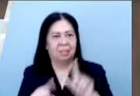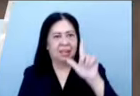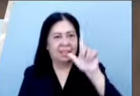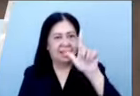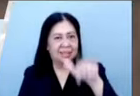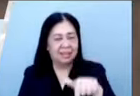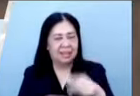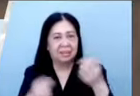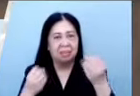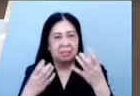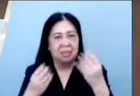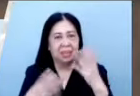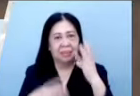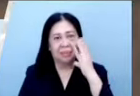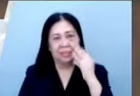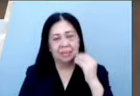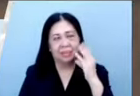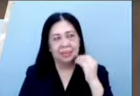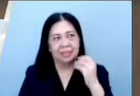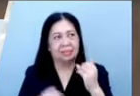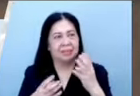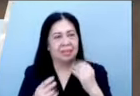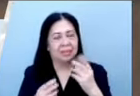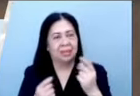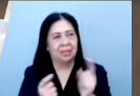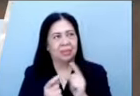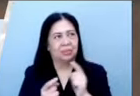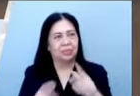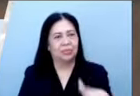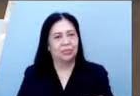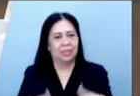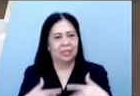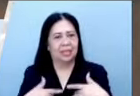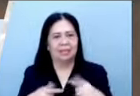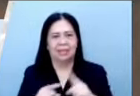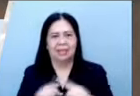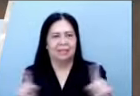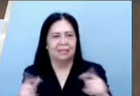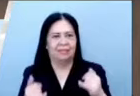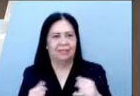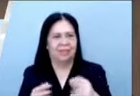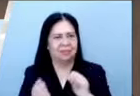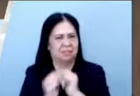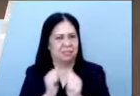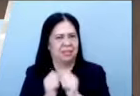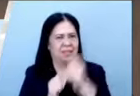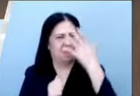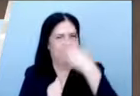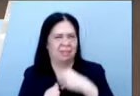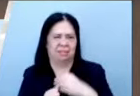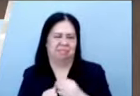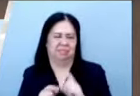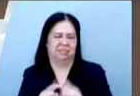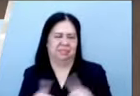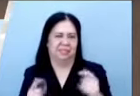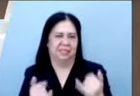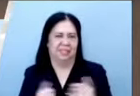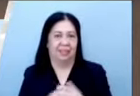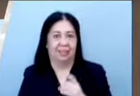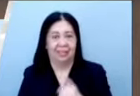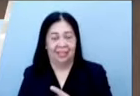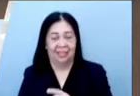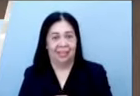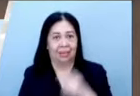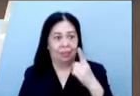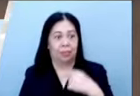kang na-experience at marami kang ginagawa para sa buhay mo, iba na ang definition mo ng maganda o beauty. Diba? Para sa akin,